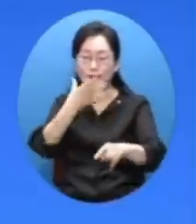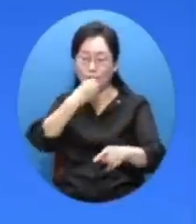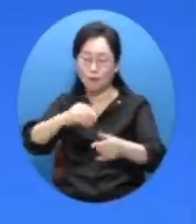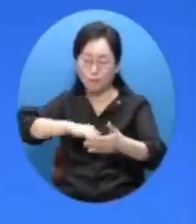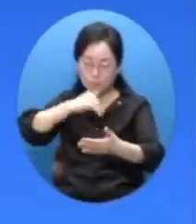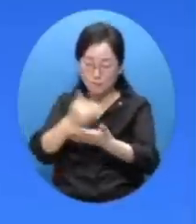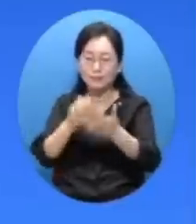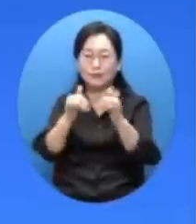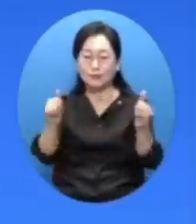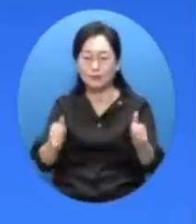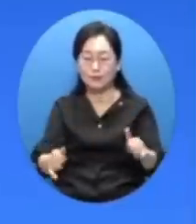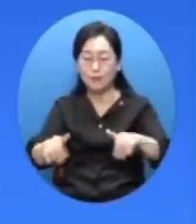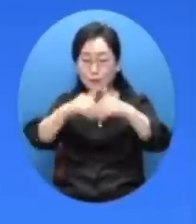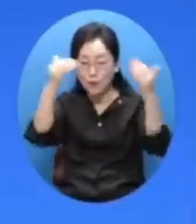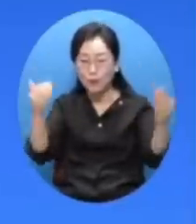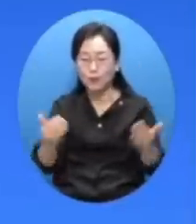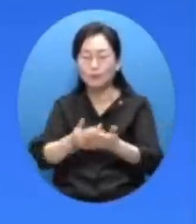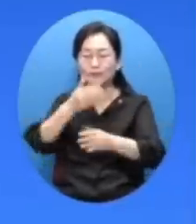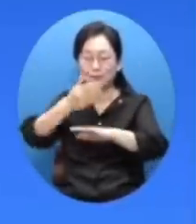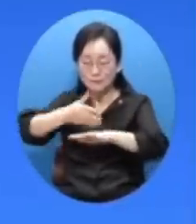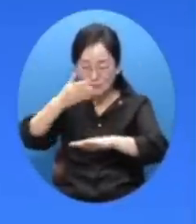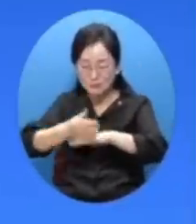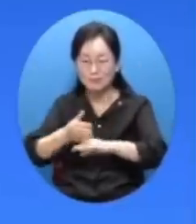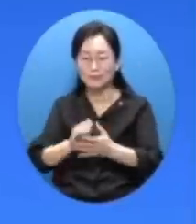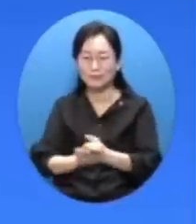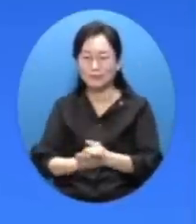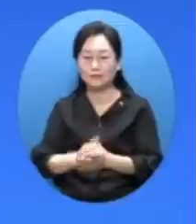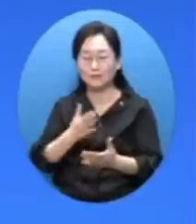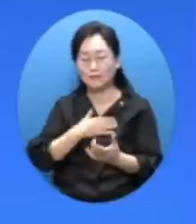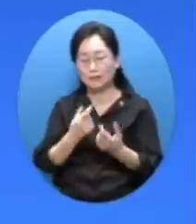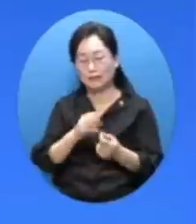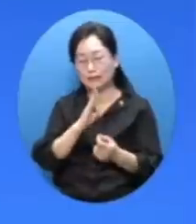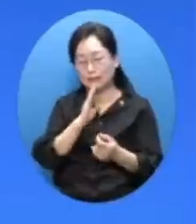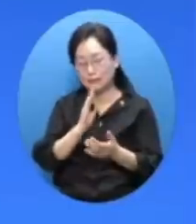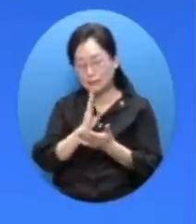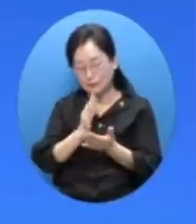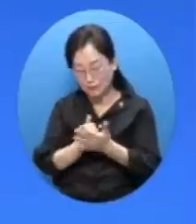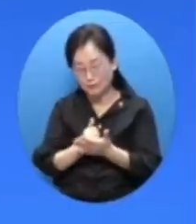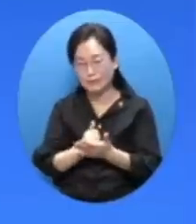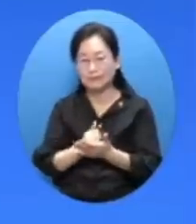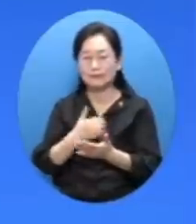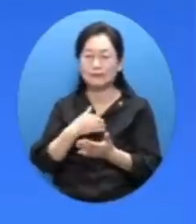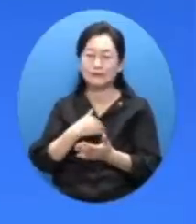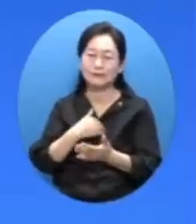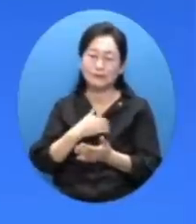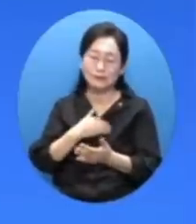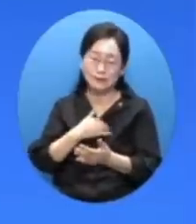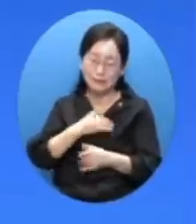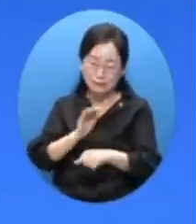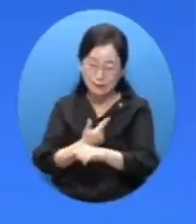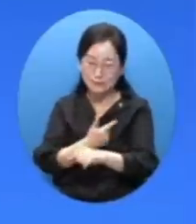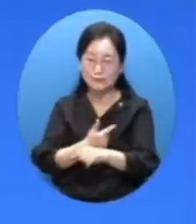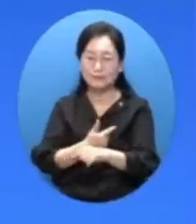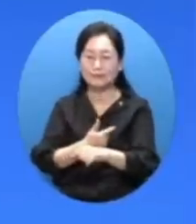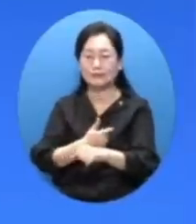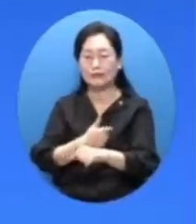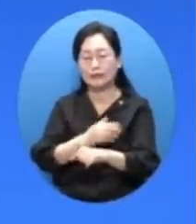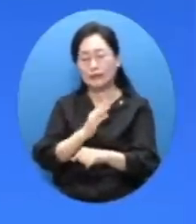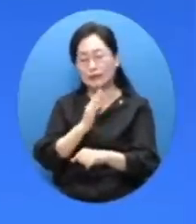되었습니다. 여러분 얼마나 감사한지. 나같이 문제 먹고 허물투성이고 좌충우돌하고 그냥